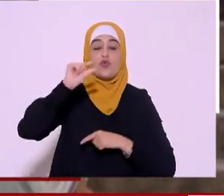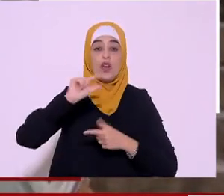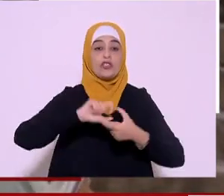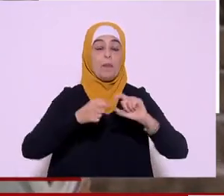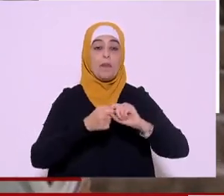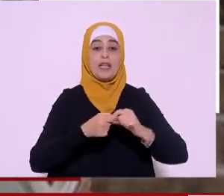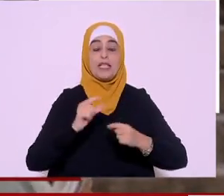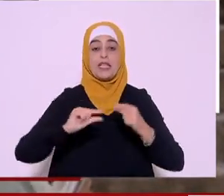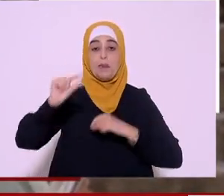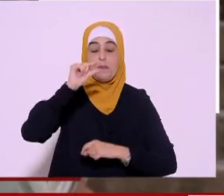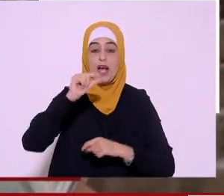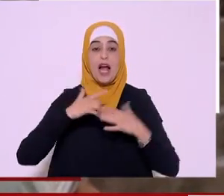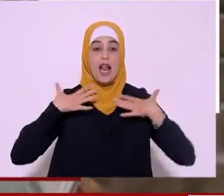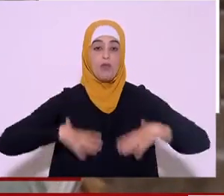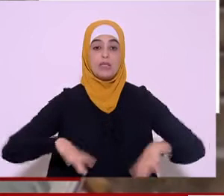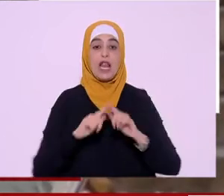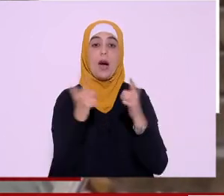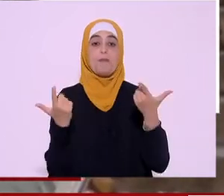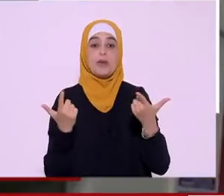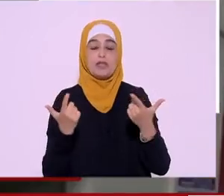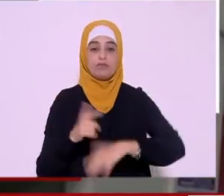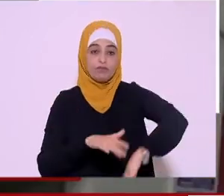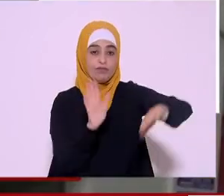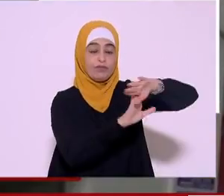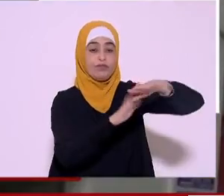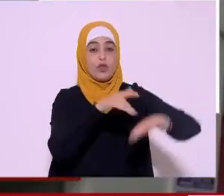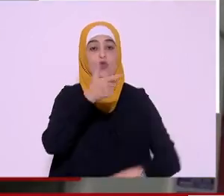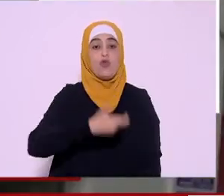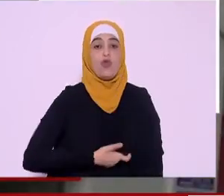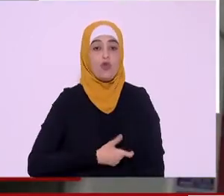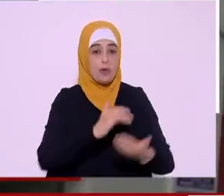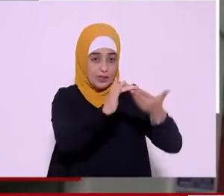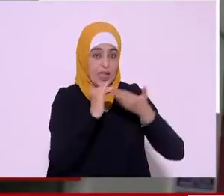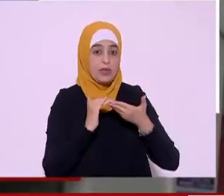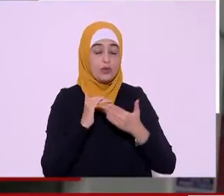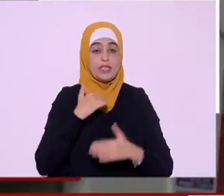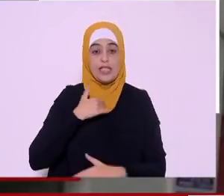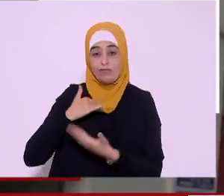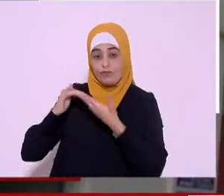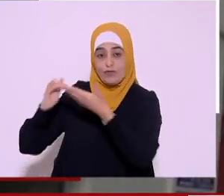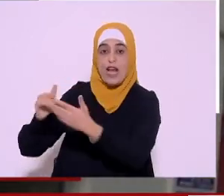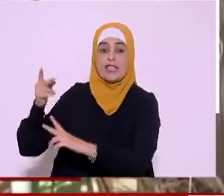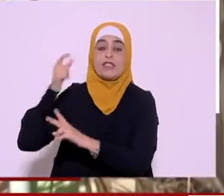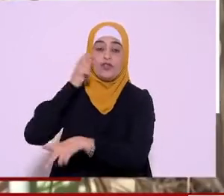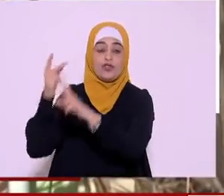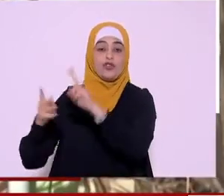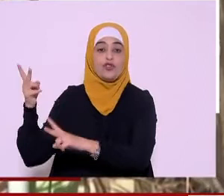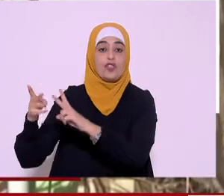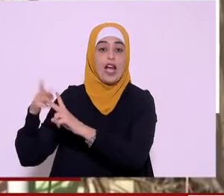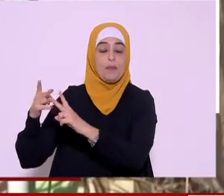جمعية أطباء القمصان البيض الذين طالبوا الدولة ساعدونا لنستطيع أن نساعد الناس، هذا هو الشعار